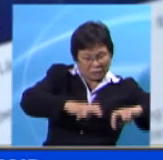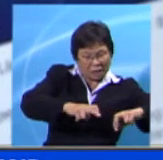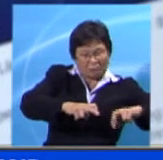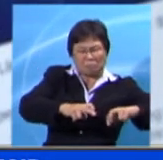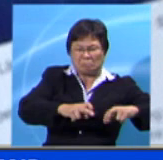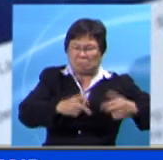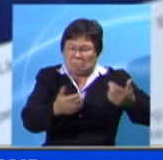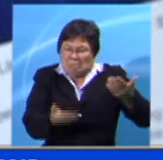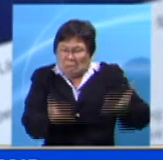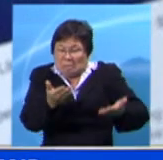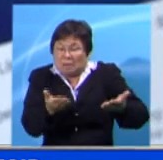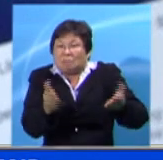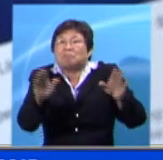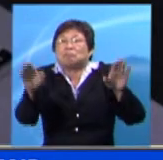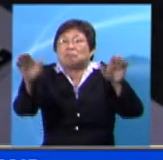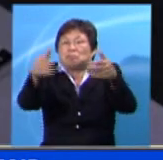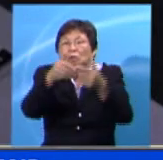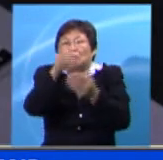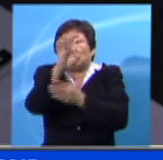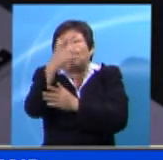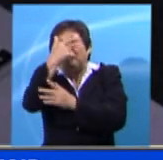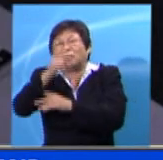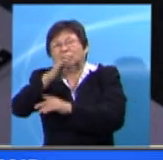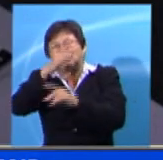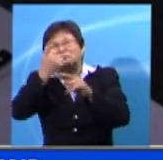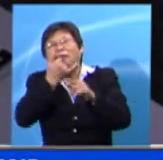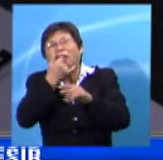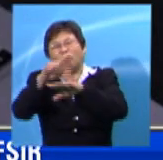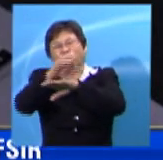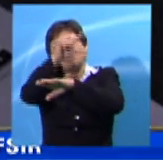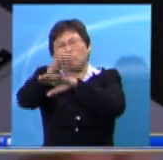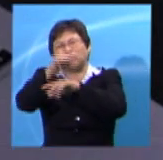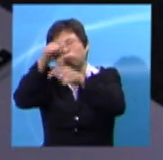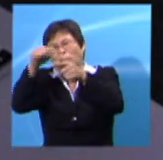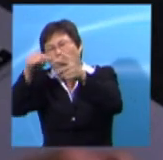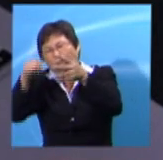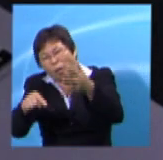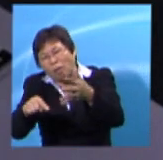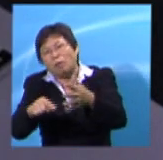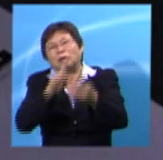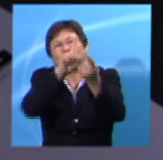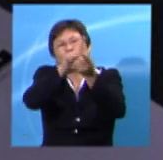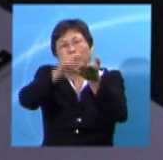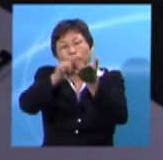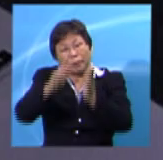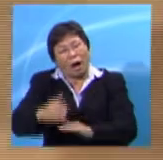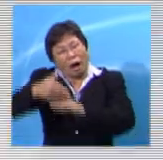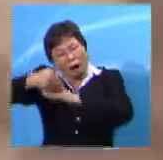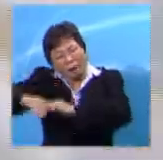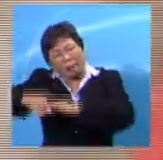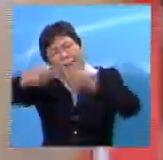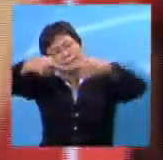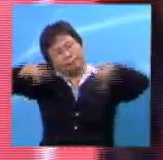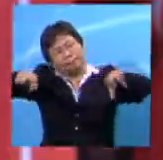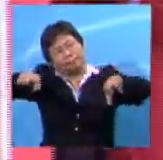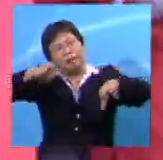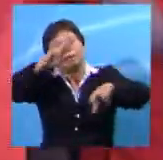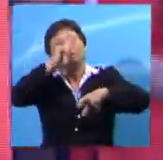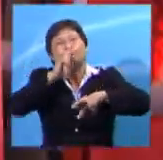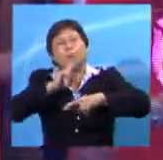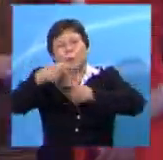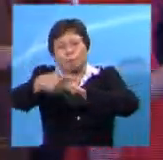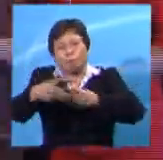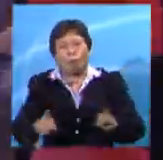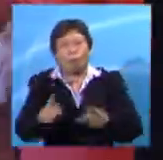kewajaran menutup Facebook ekoran pelbagai penyalahgunaannya beliau ditemui media selepas melancarkan rate BX